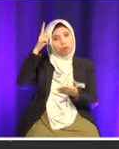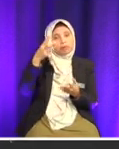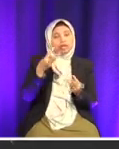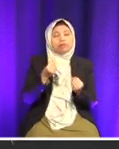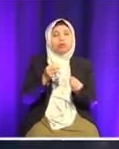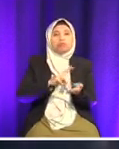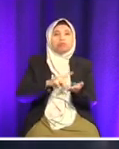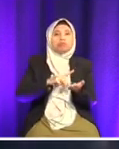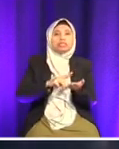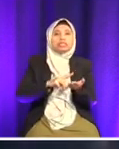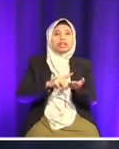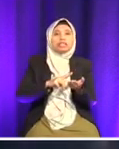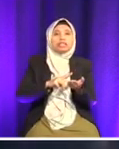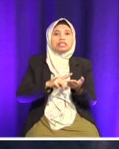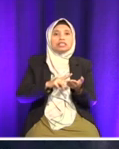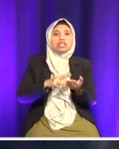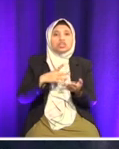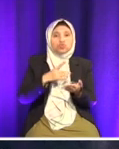tadi boleh